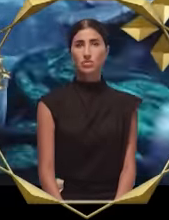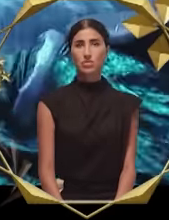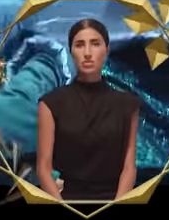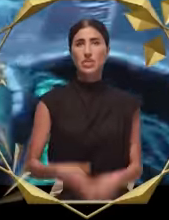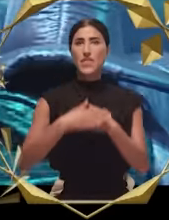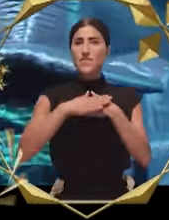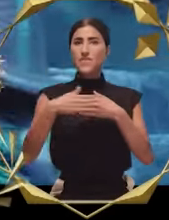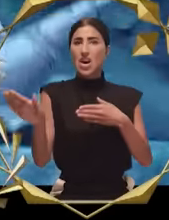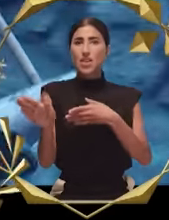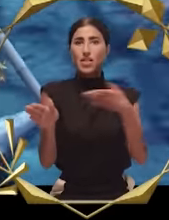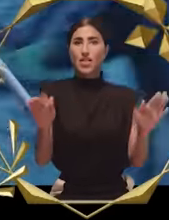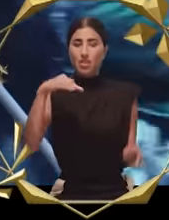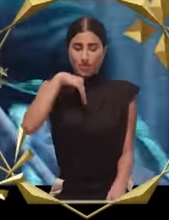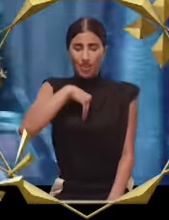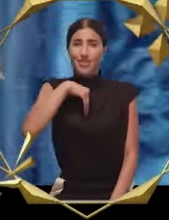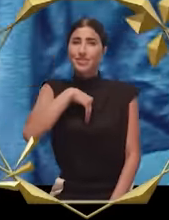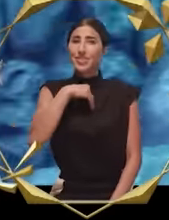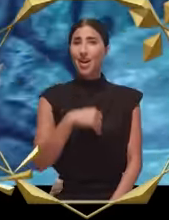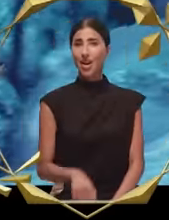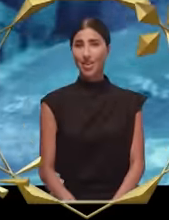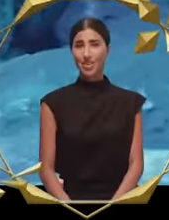فرقتم ما بيني وبيني